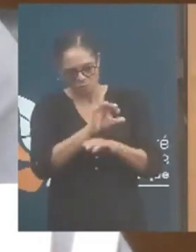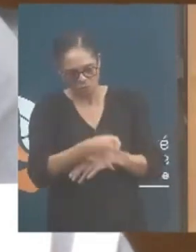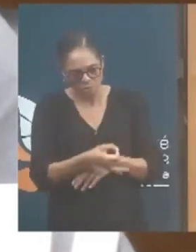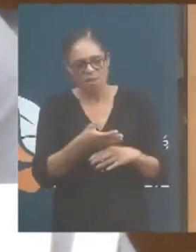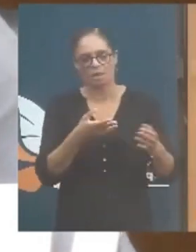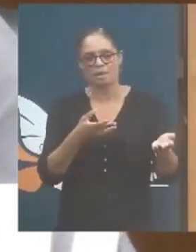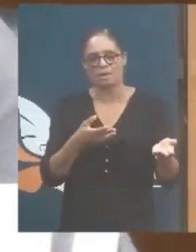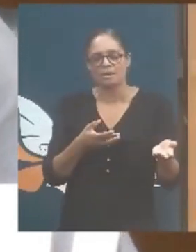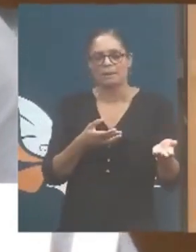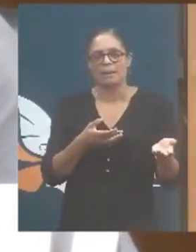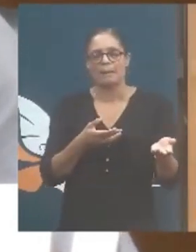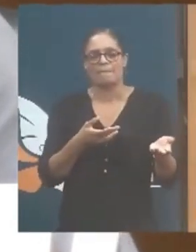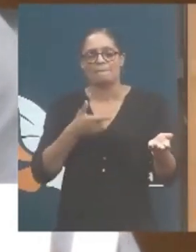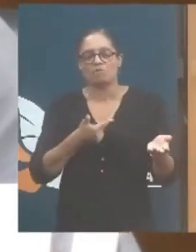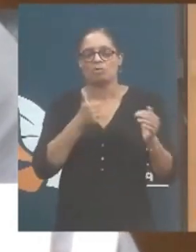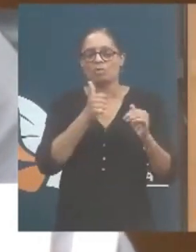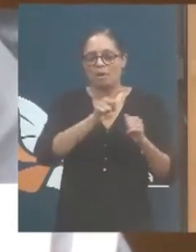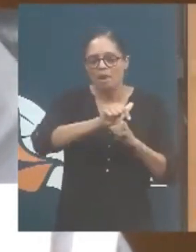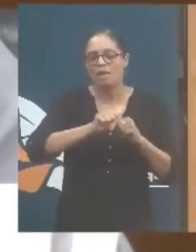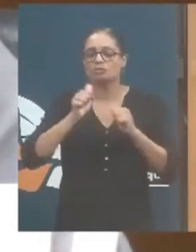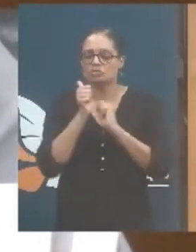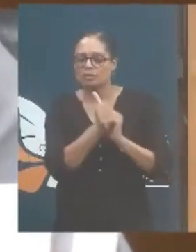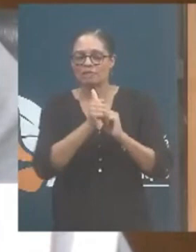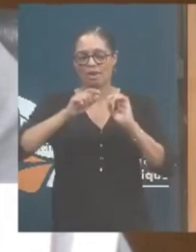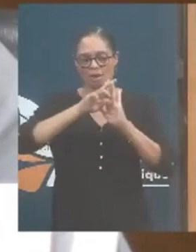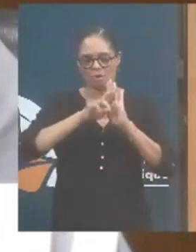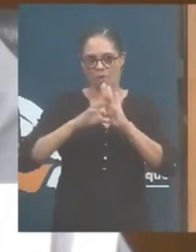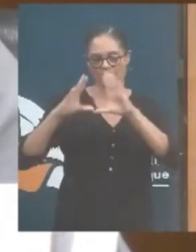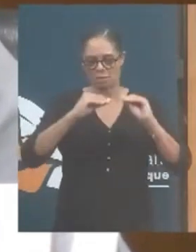donc qui doit appliquer des règles,